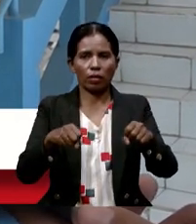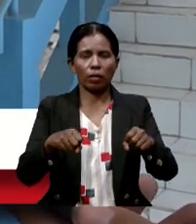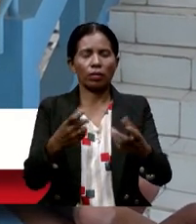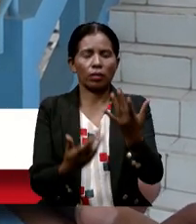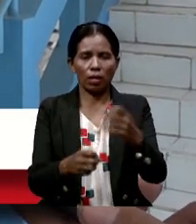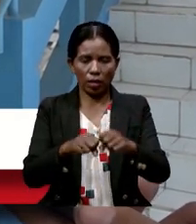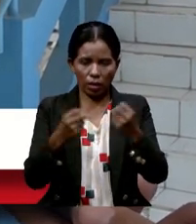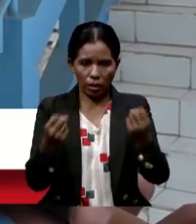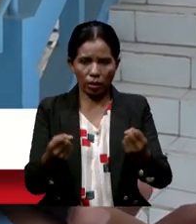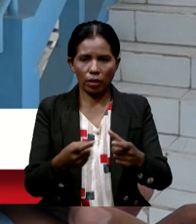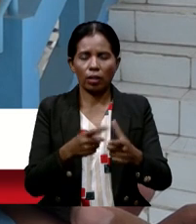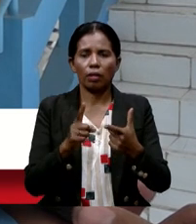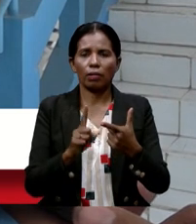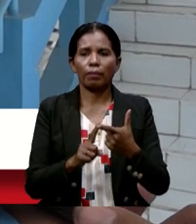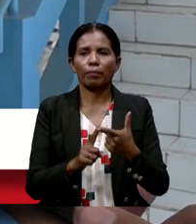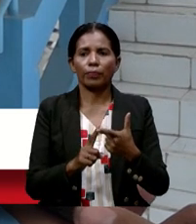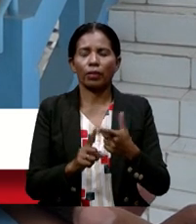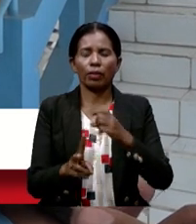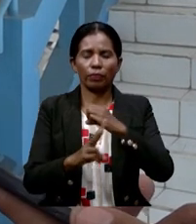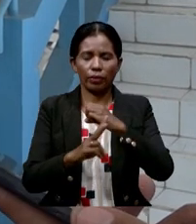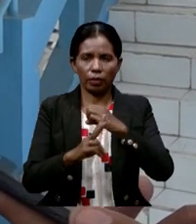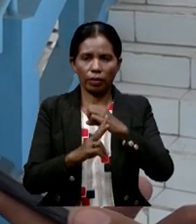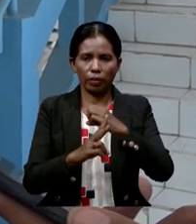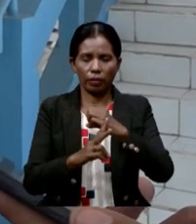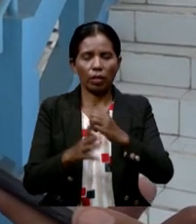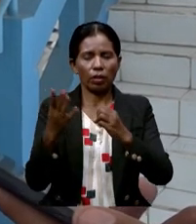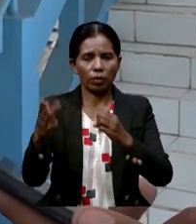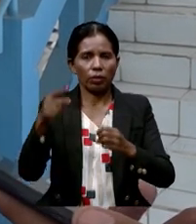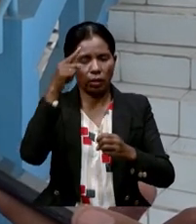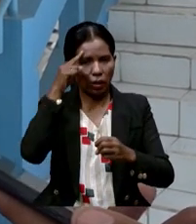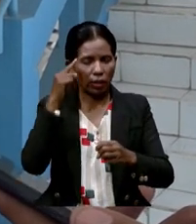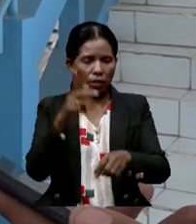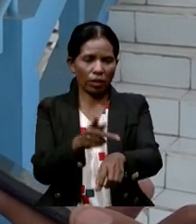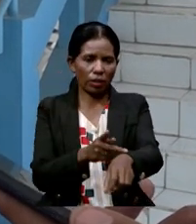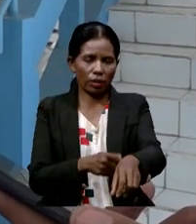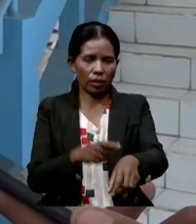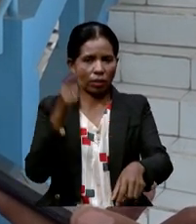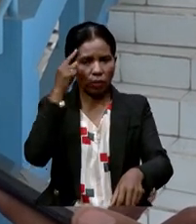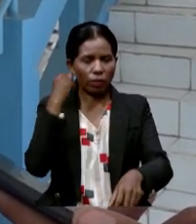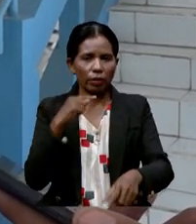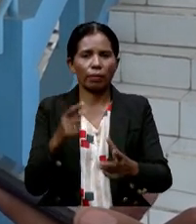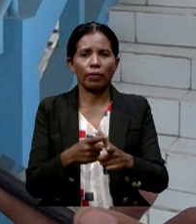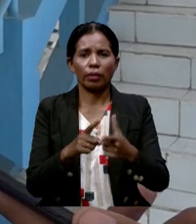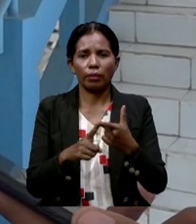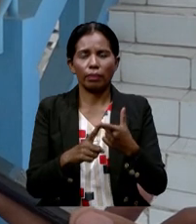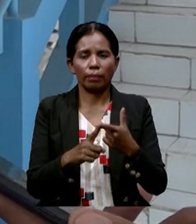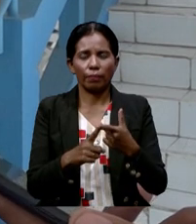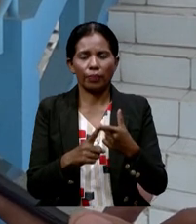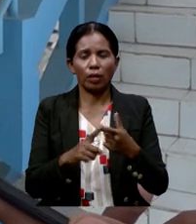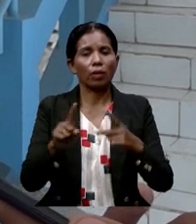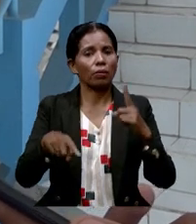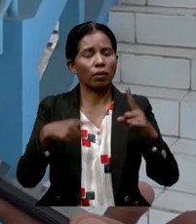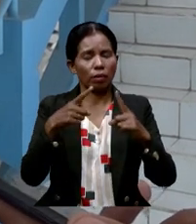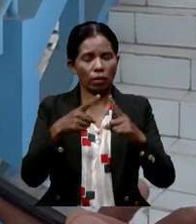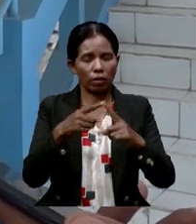stragus. Ibiti mana mos iha kanek parti iha oin, tamane maka wahira